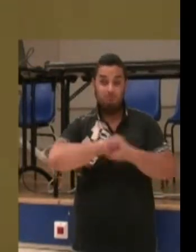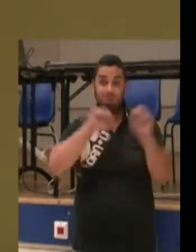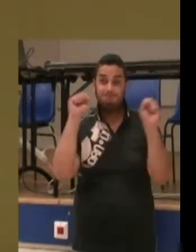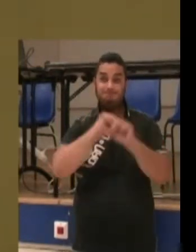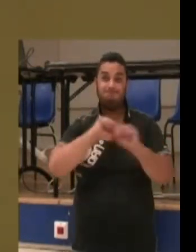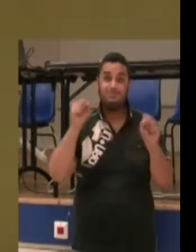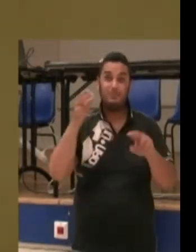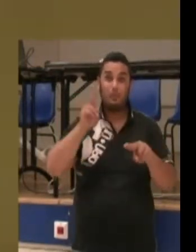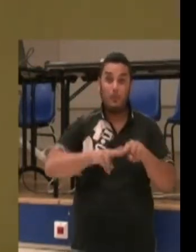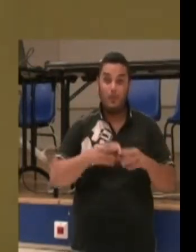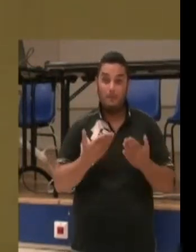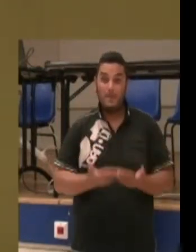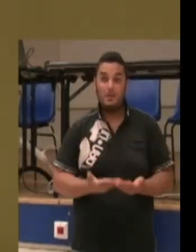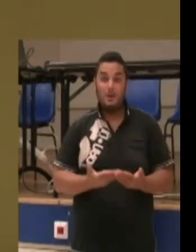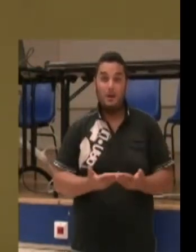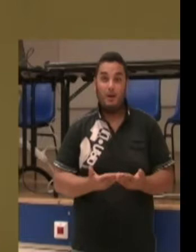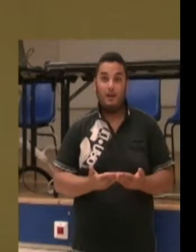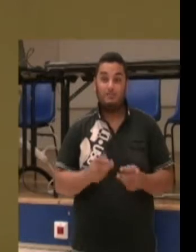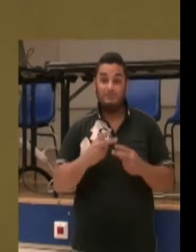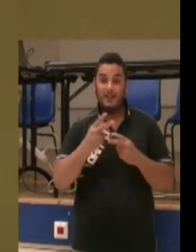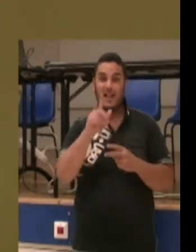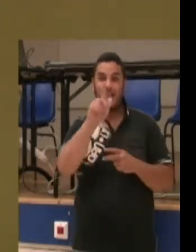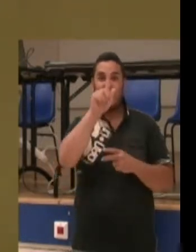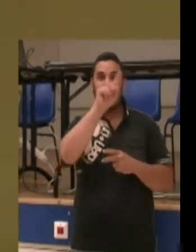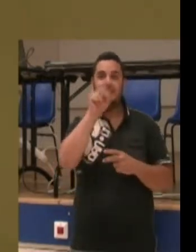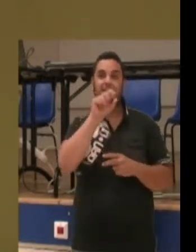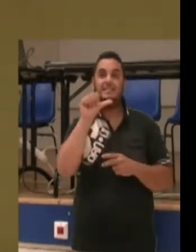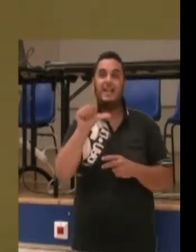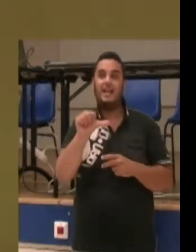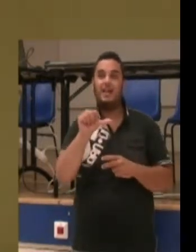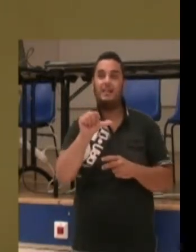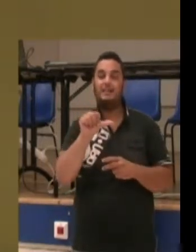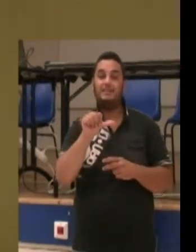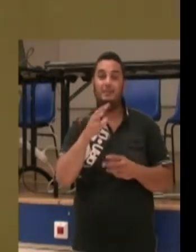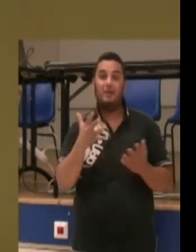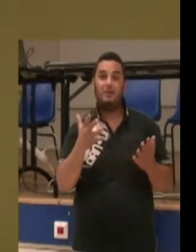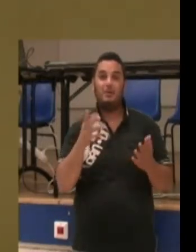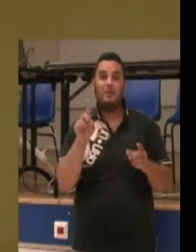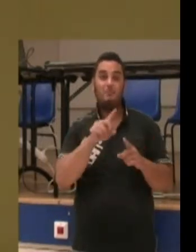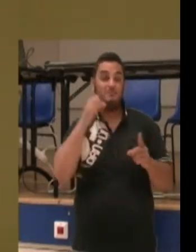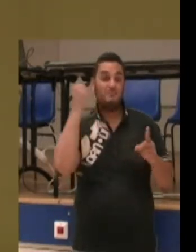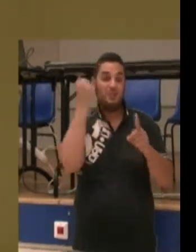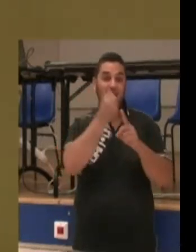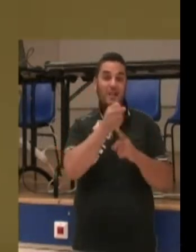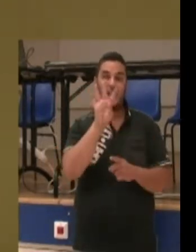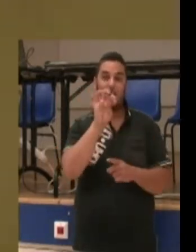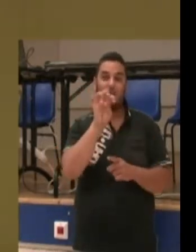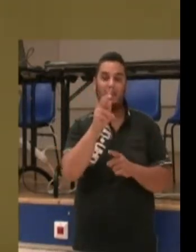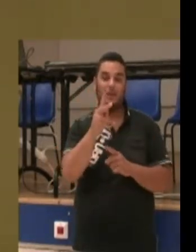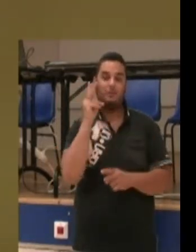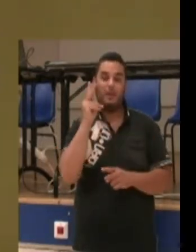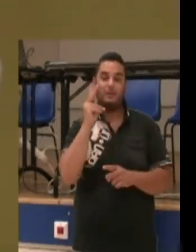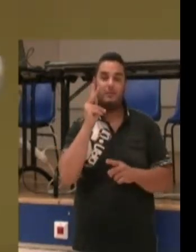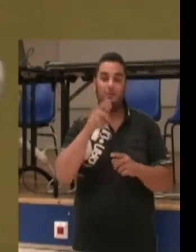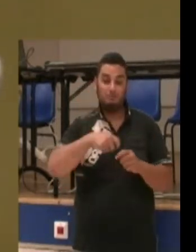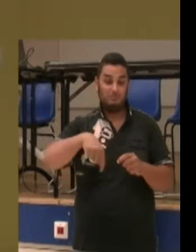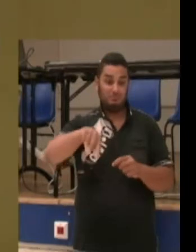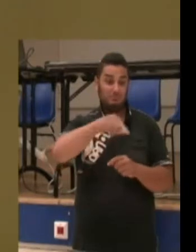successifs sur la bande de Gaza, c'est un bande 40 km de